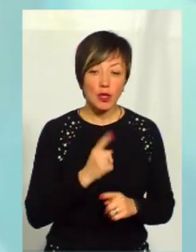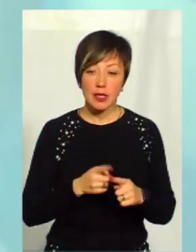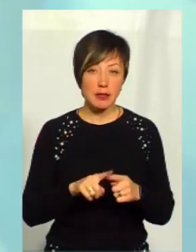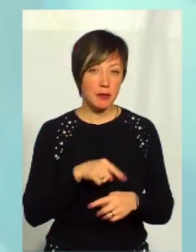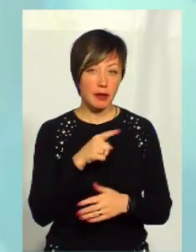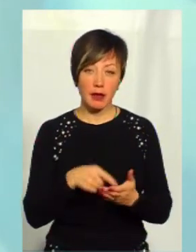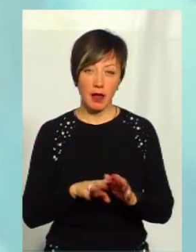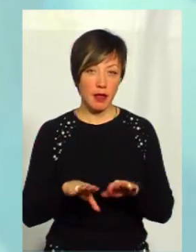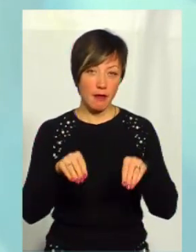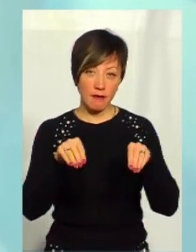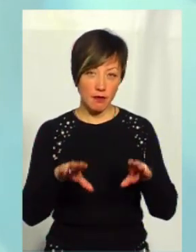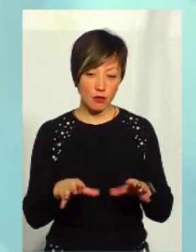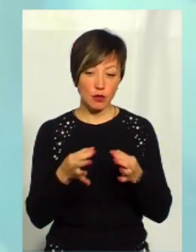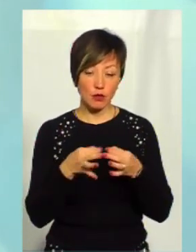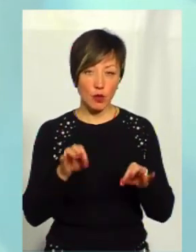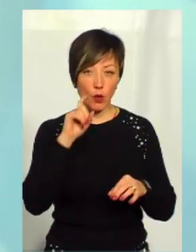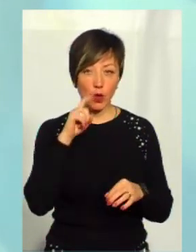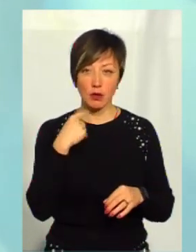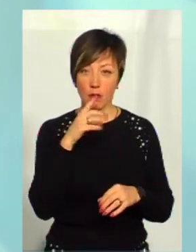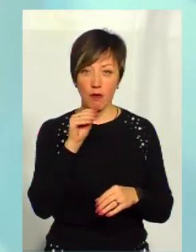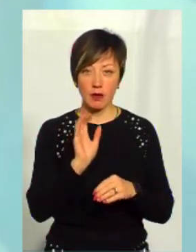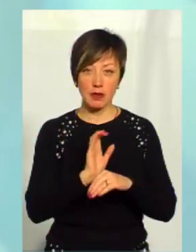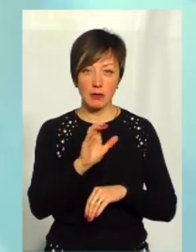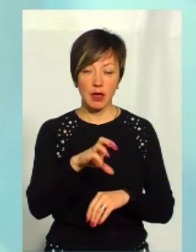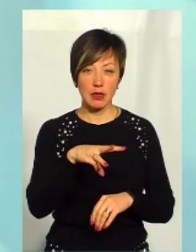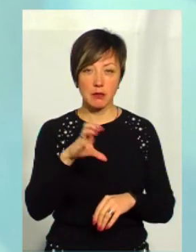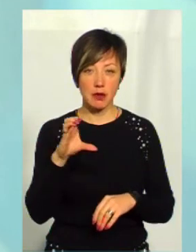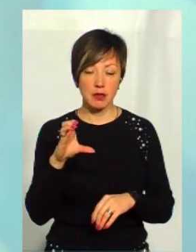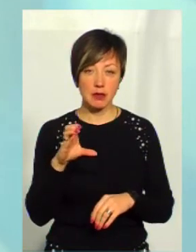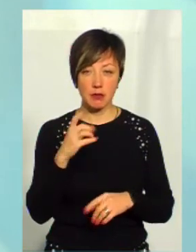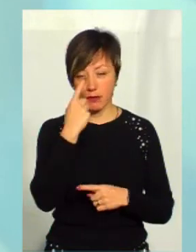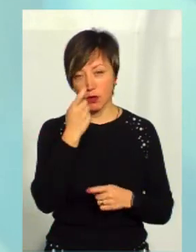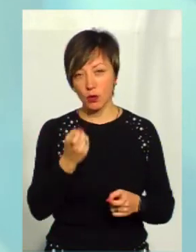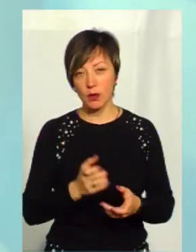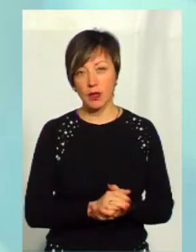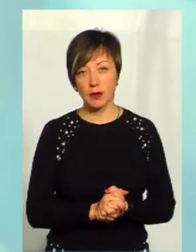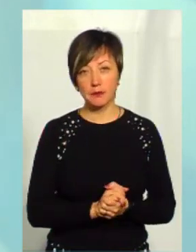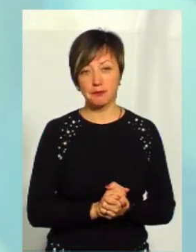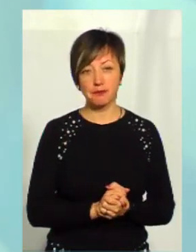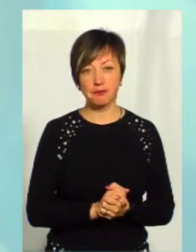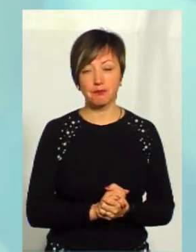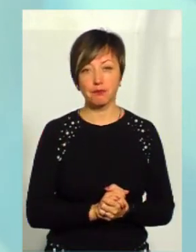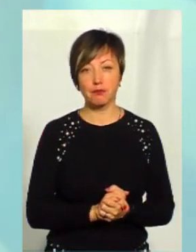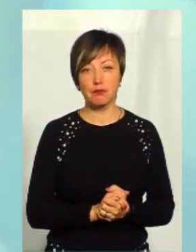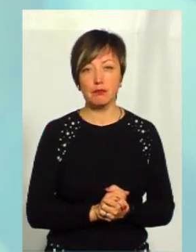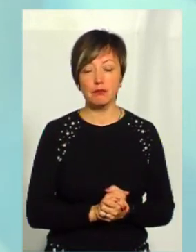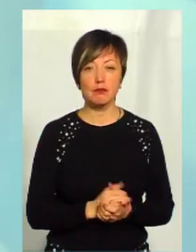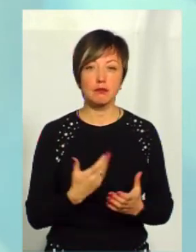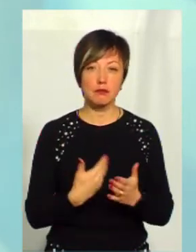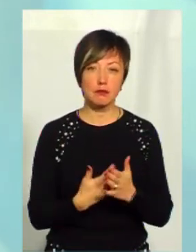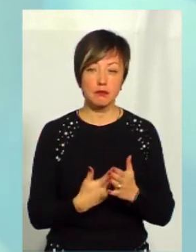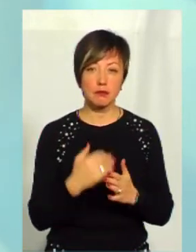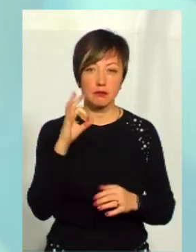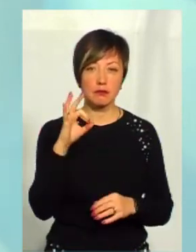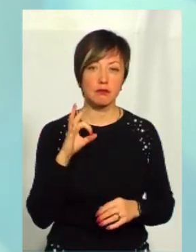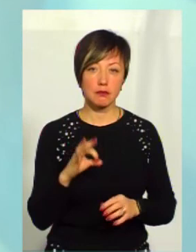питання не вирішено, щоб можна було доступною українською мовою надсилати ці смс-повідомлення. Ну, я буду говорити, що відсотків,